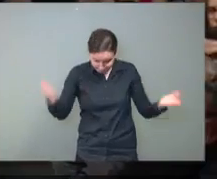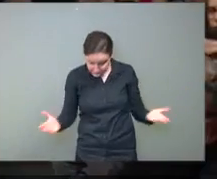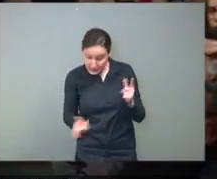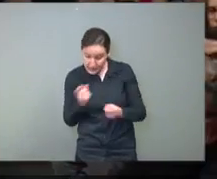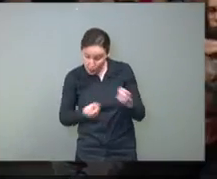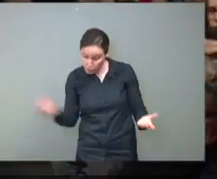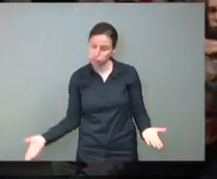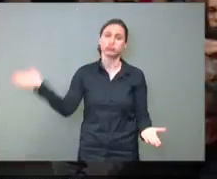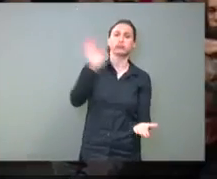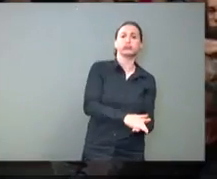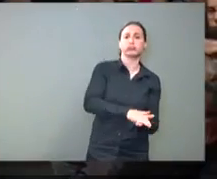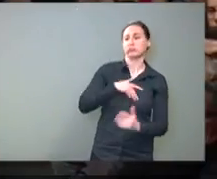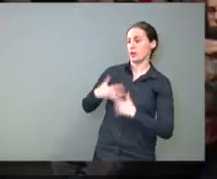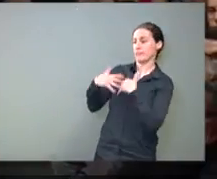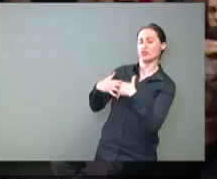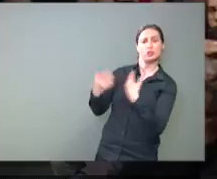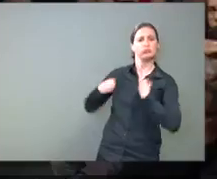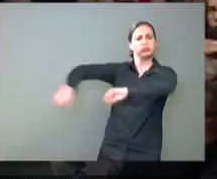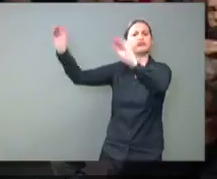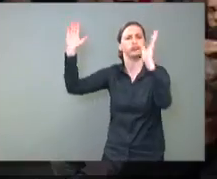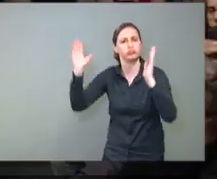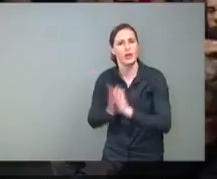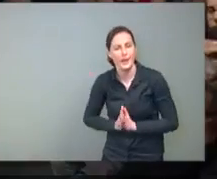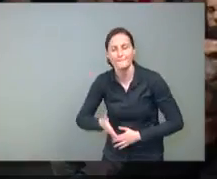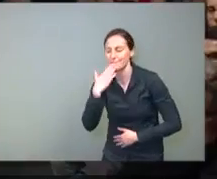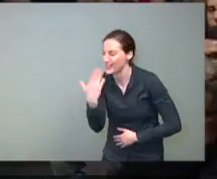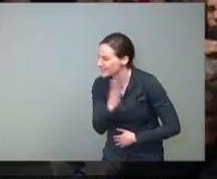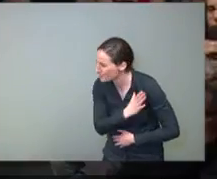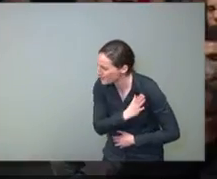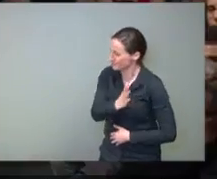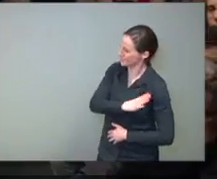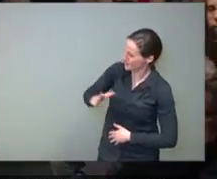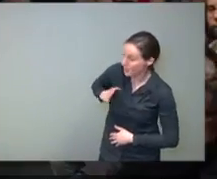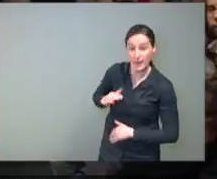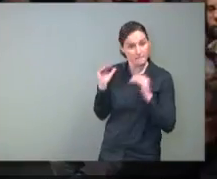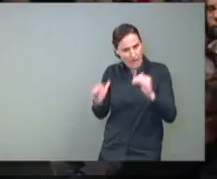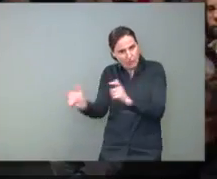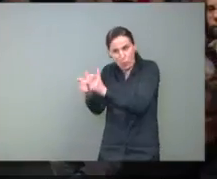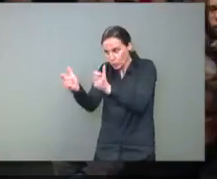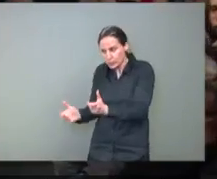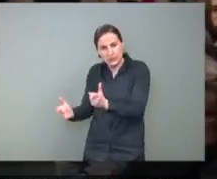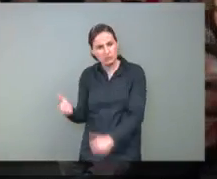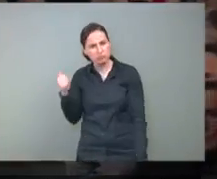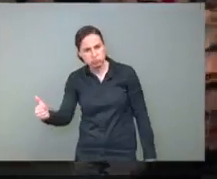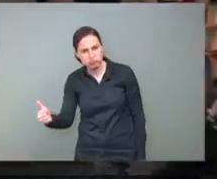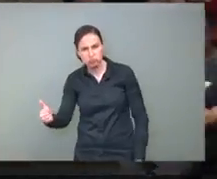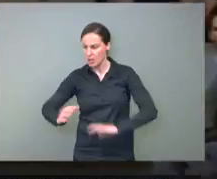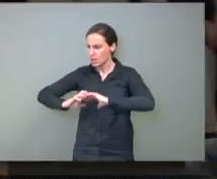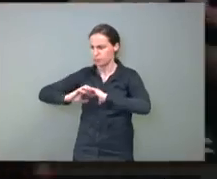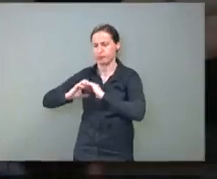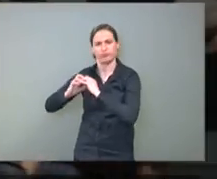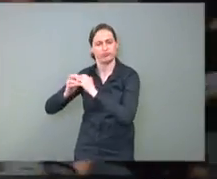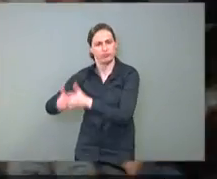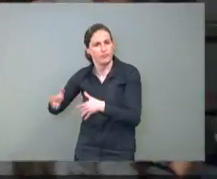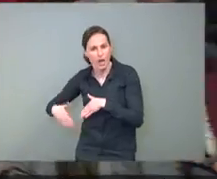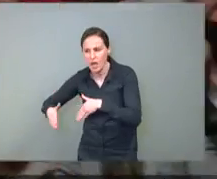l'usine. Au revoir, messieurs, dames, même si l'entreprise était profitable, même si c'était un bon outil de production, même si on aurait un mal de chien à